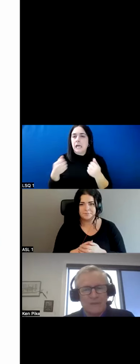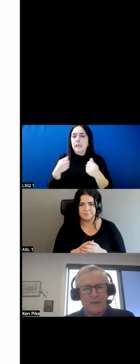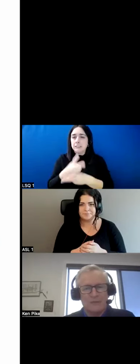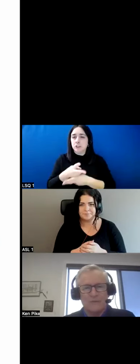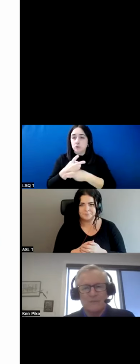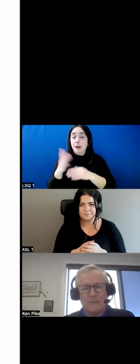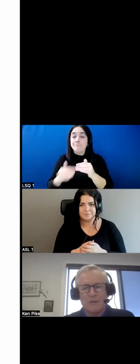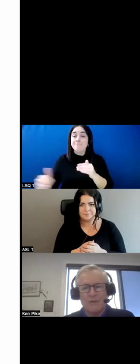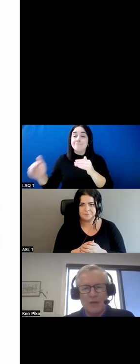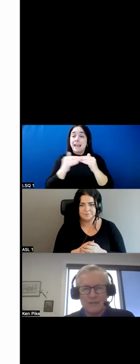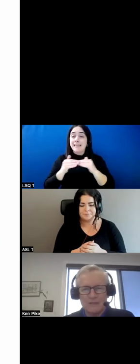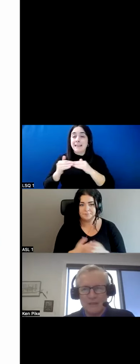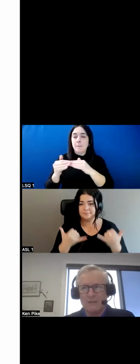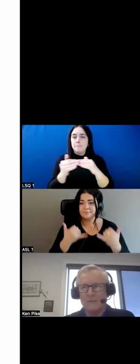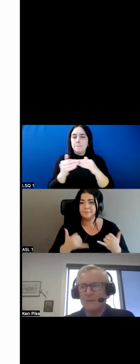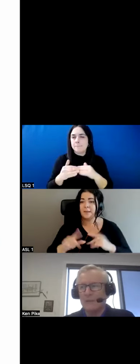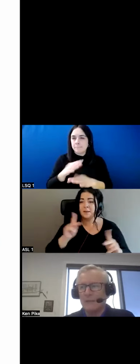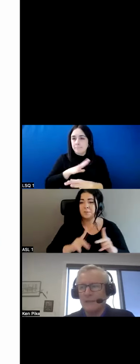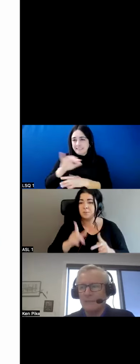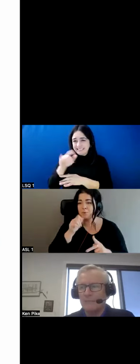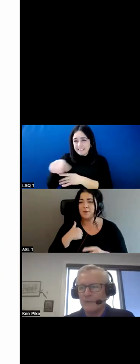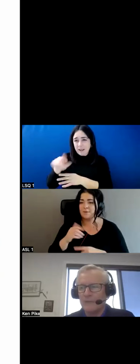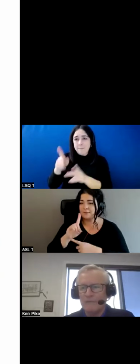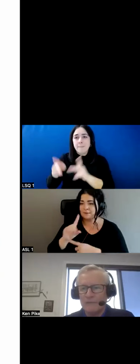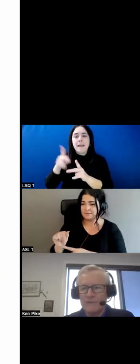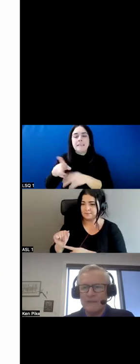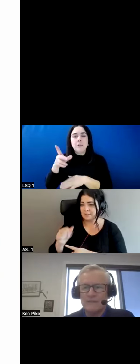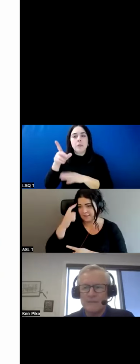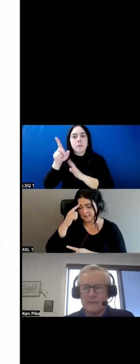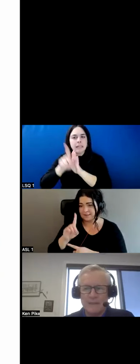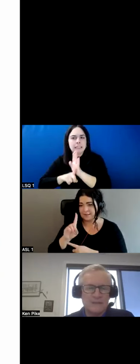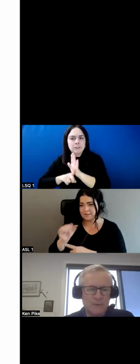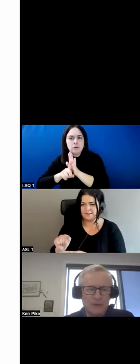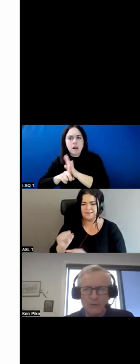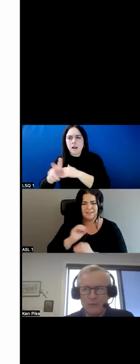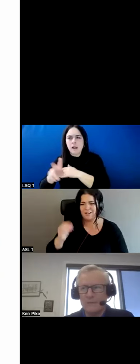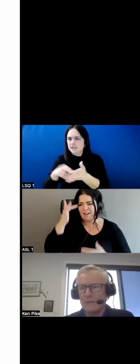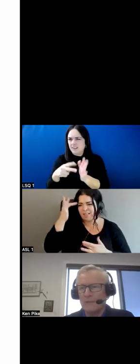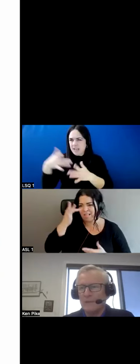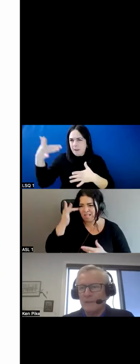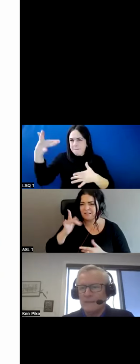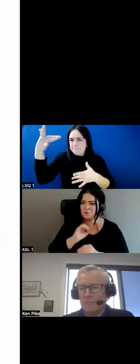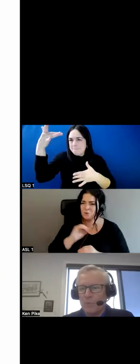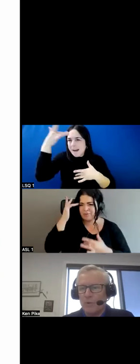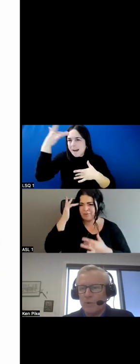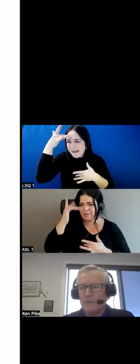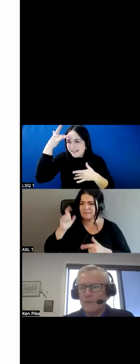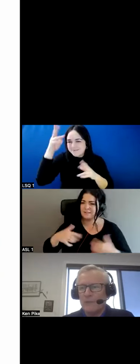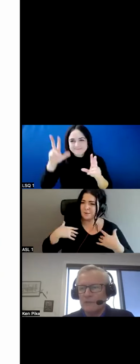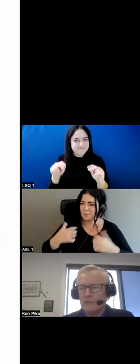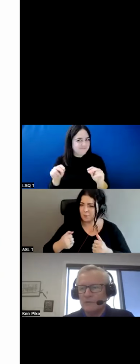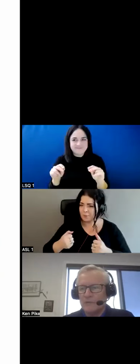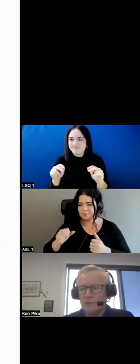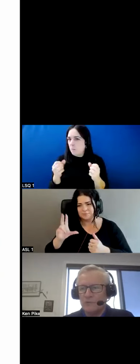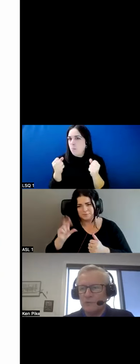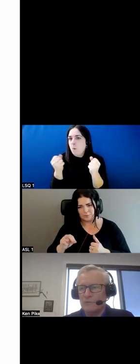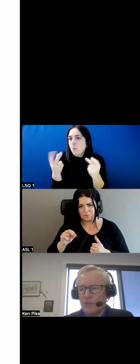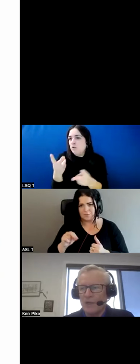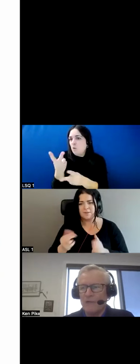Ceci étant dit, les personnes ayant une déficience intellectuelle ne sont pas malades. Elles n'ont pas de maladie et n'ont pas besoin d'être